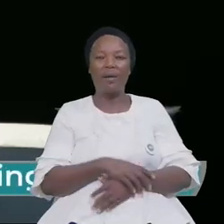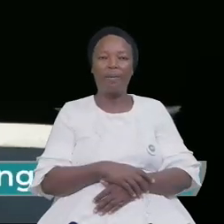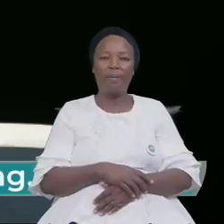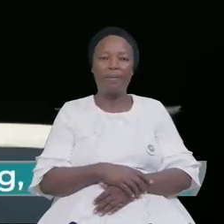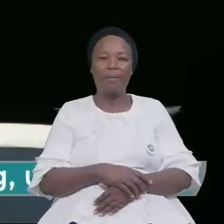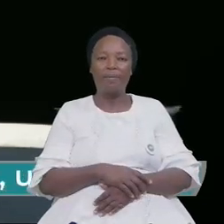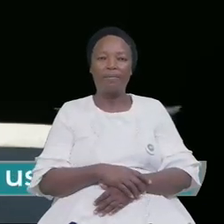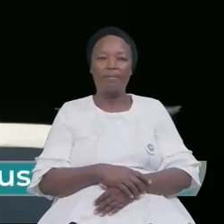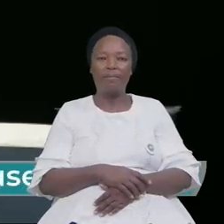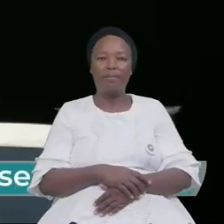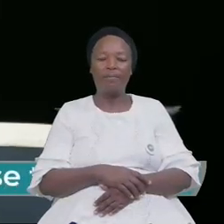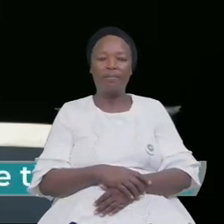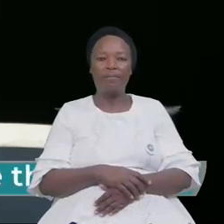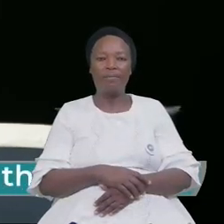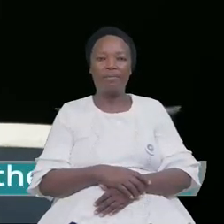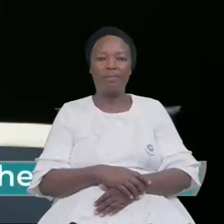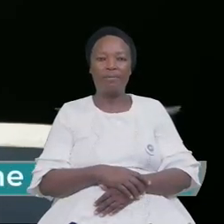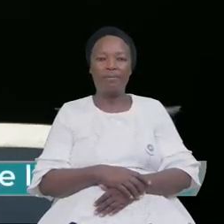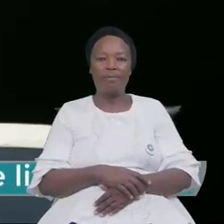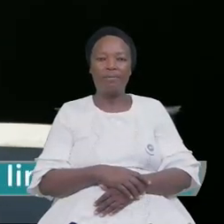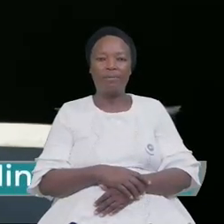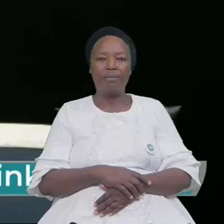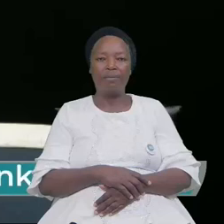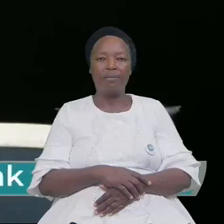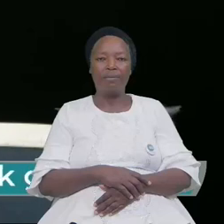afin de pouvoir aider ces nouveaux convertis.